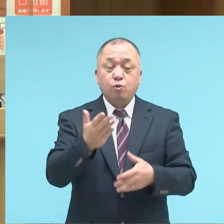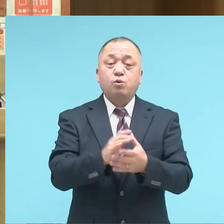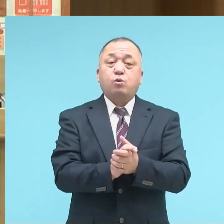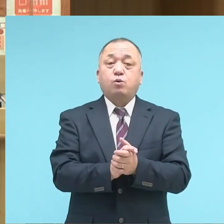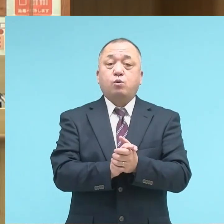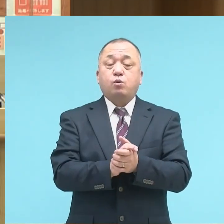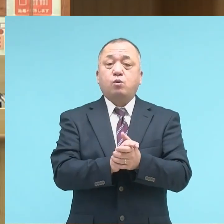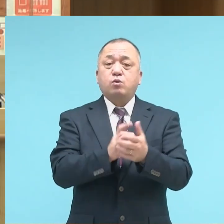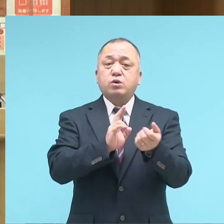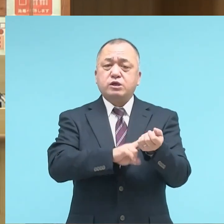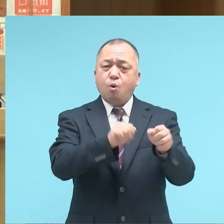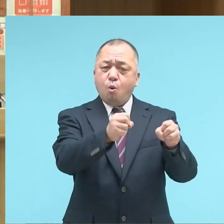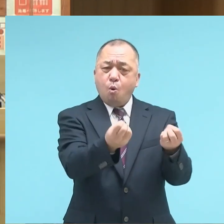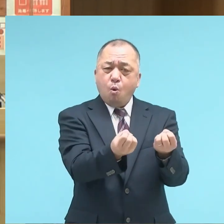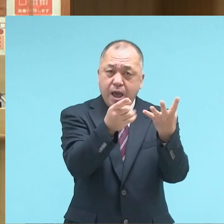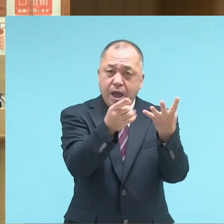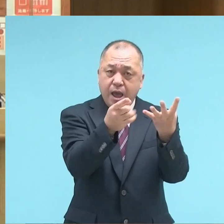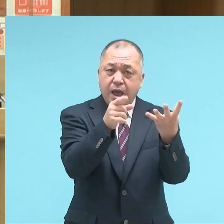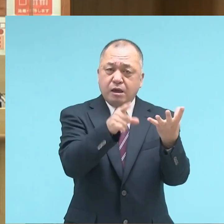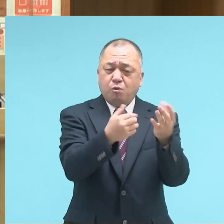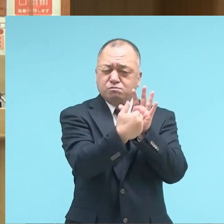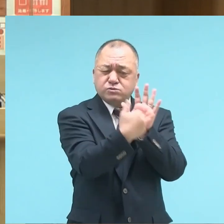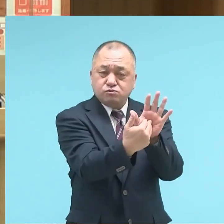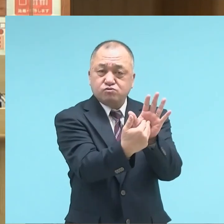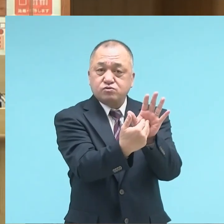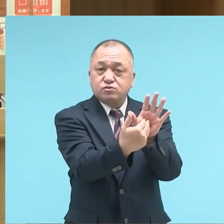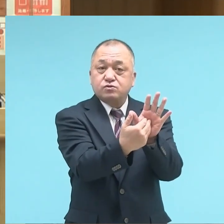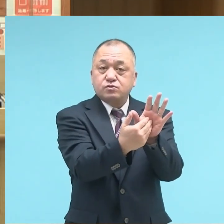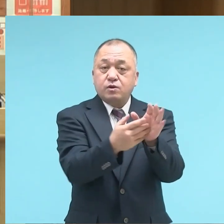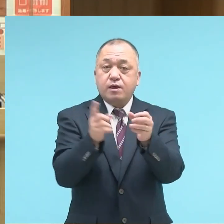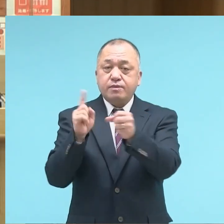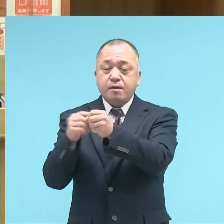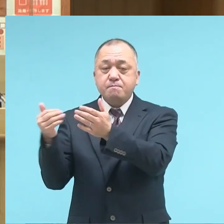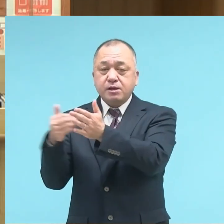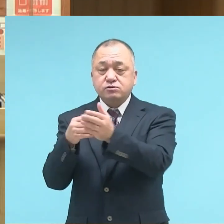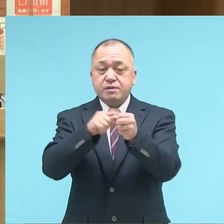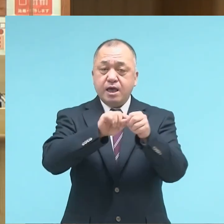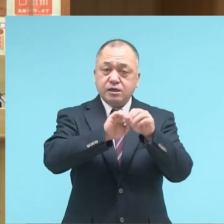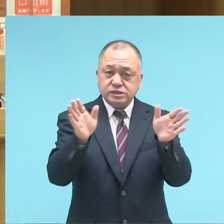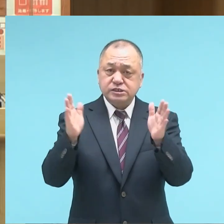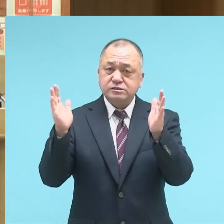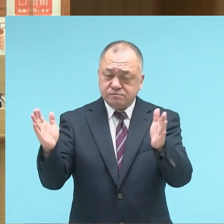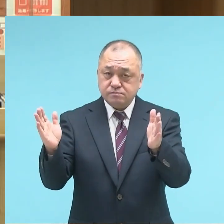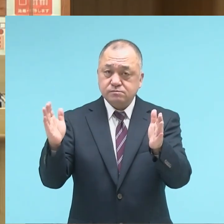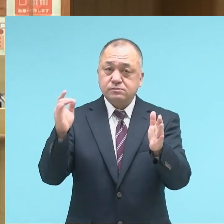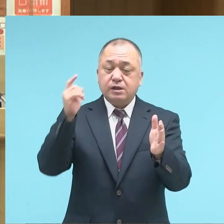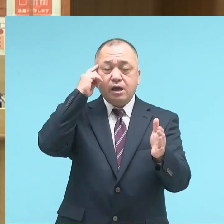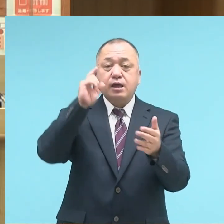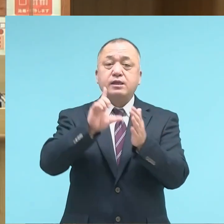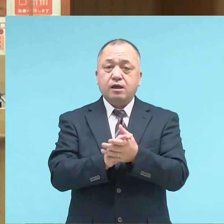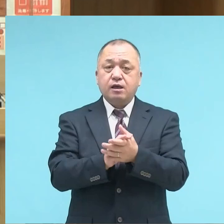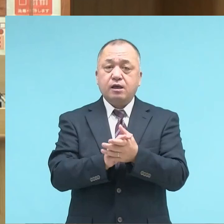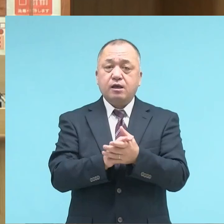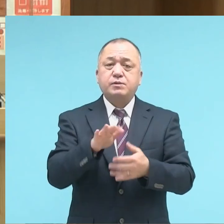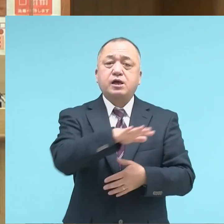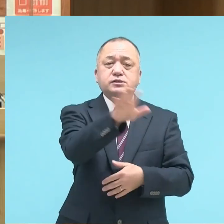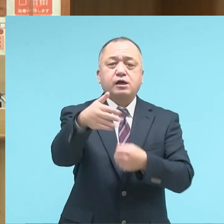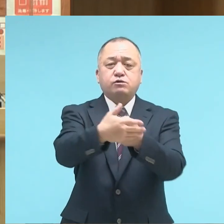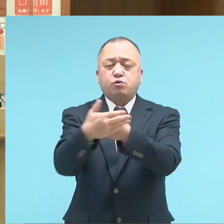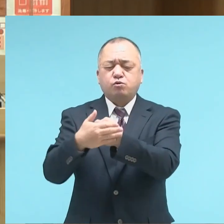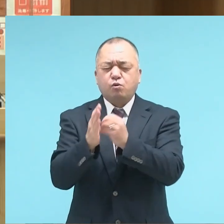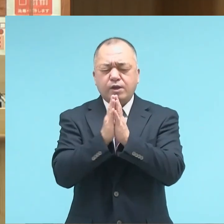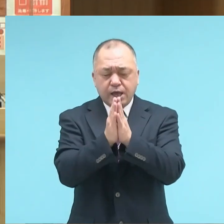ても医療崩壊ということを防いでいくと、特に年末年始のそういった状況を防いでいくということを考えるとですね、皆さんに